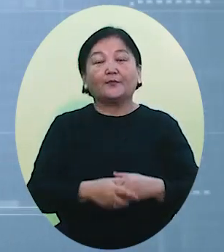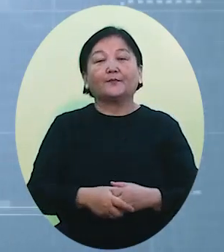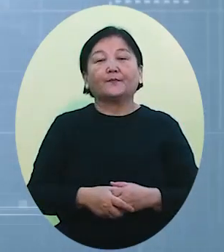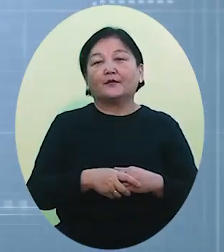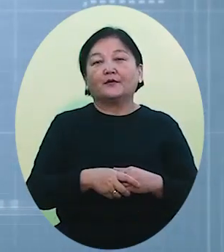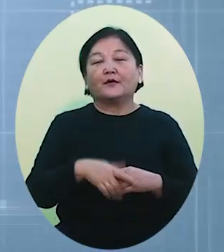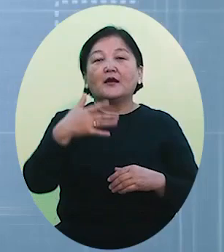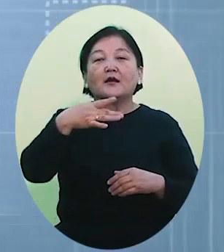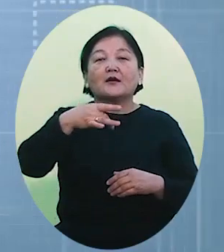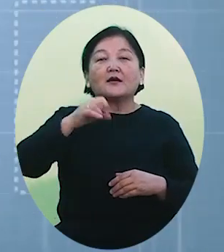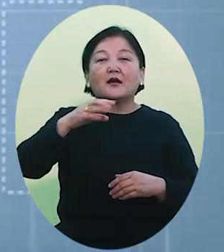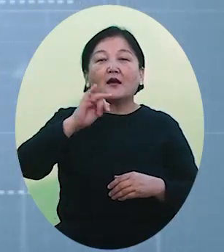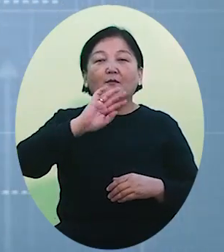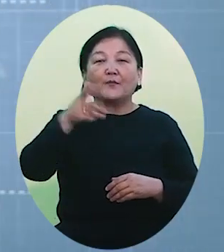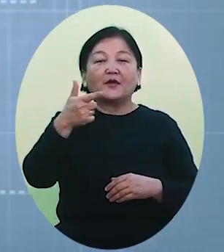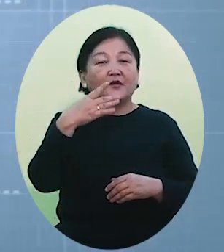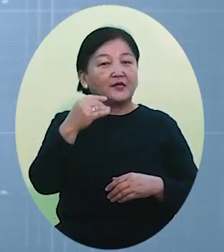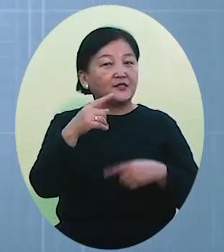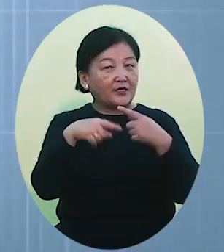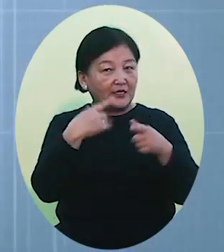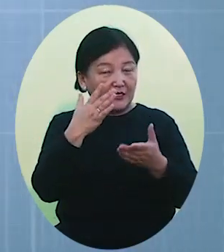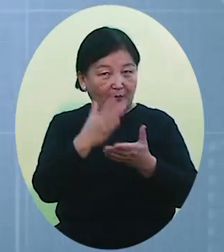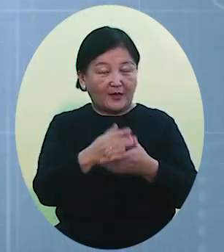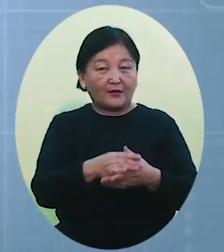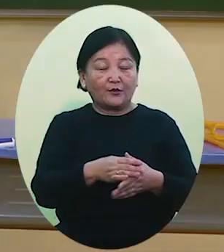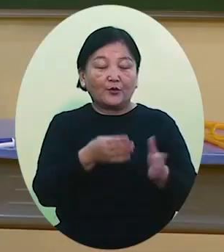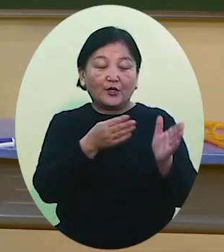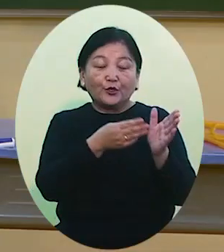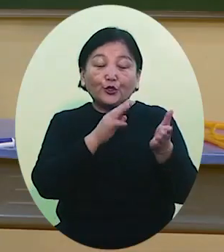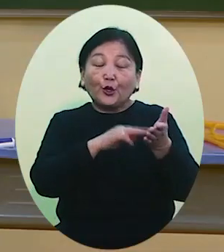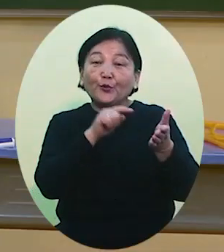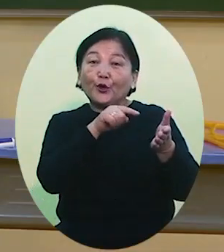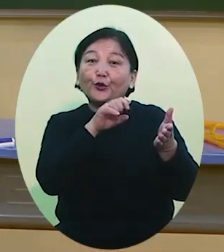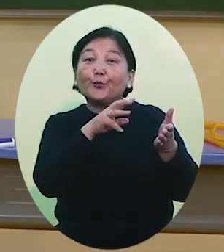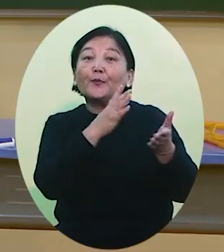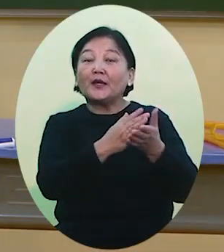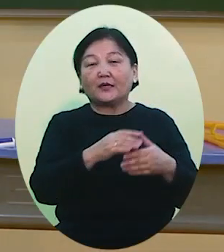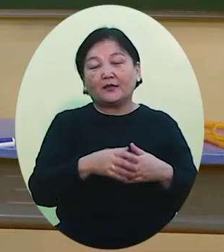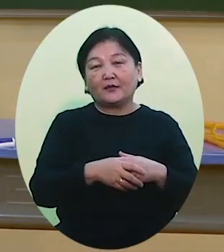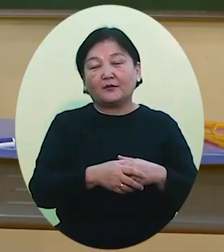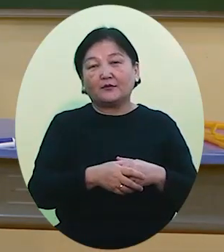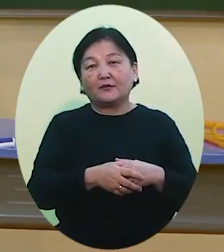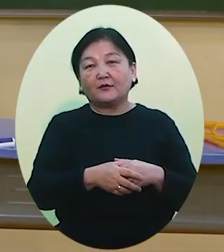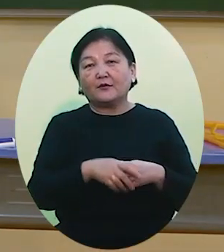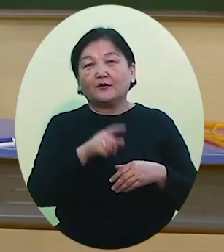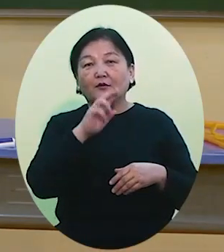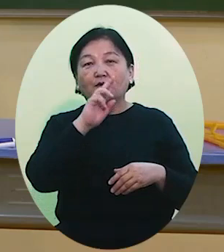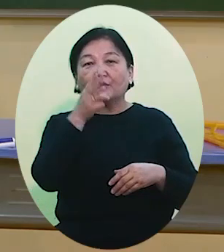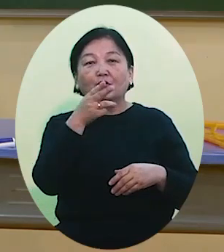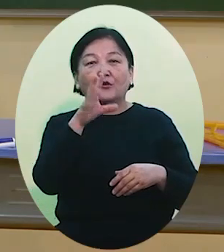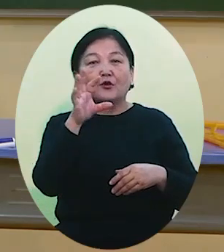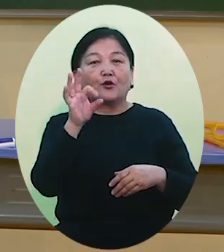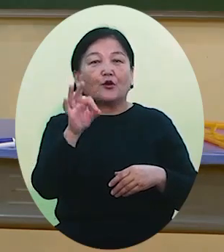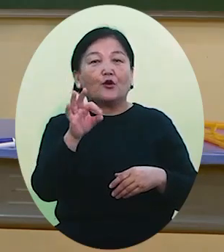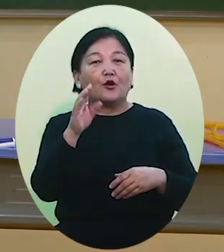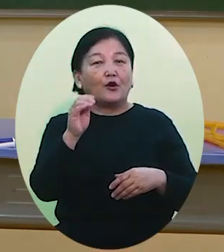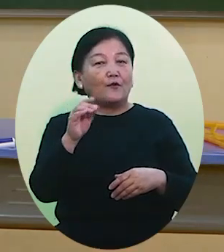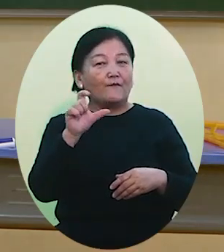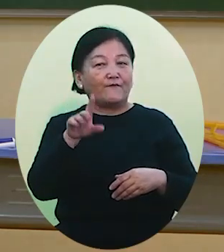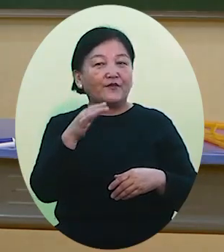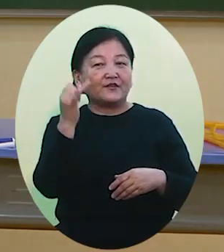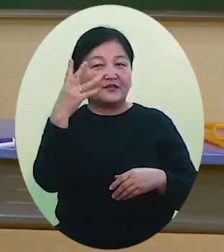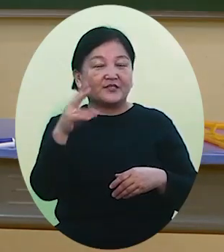За тэгвэл y(kx) хэлбэрийн энэ функцийг шууд пропорционал хамаарлын томьёо гэдэг байна. Тэгвэл k болохоор